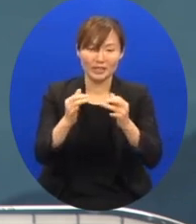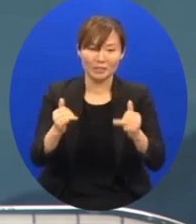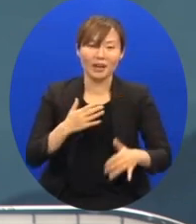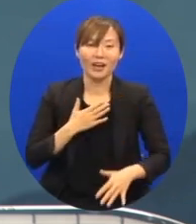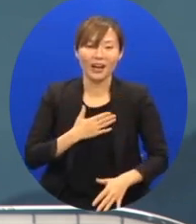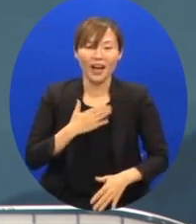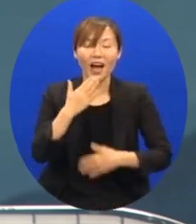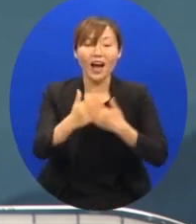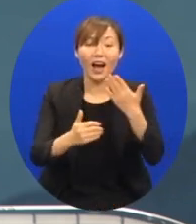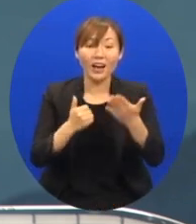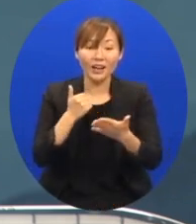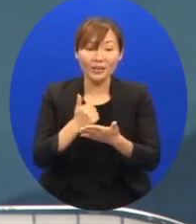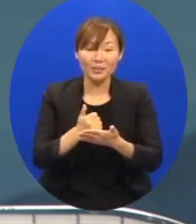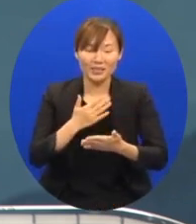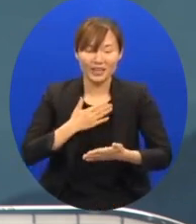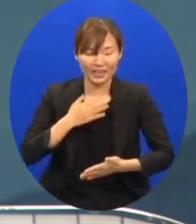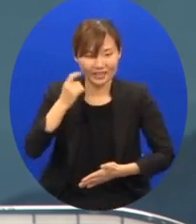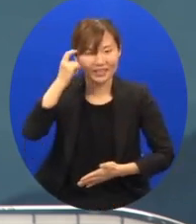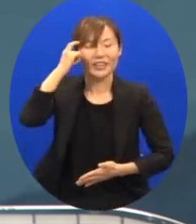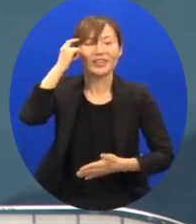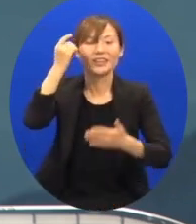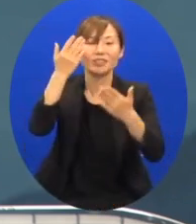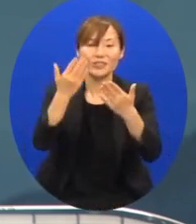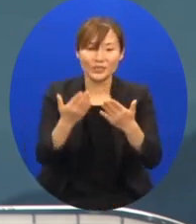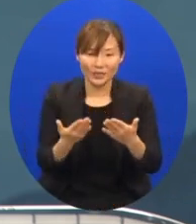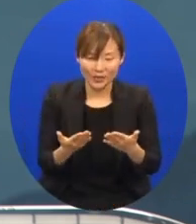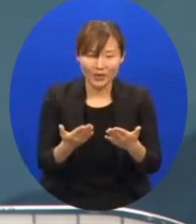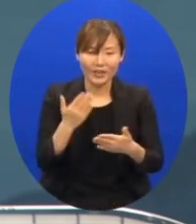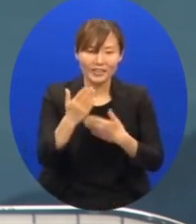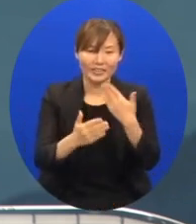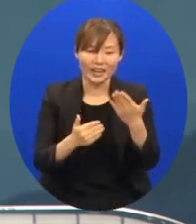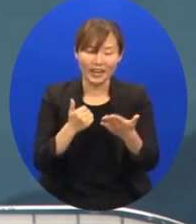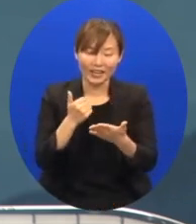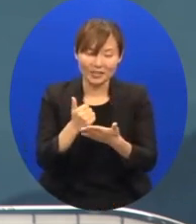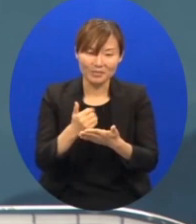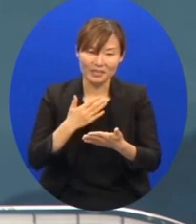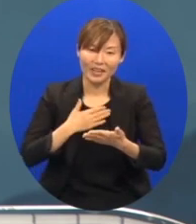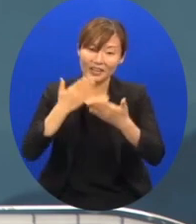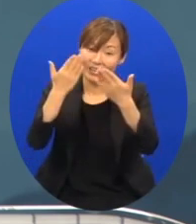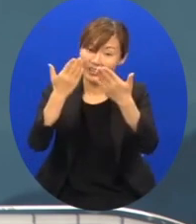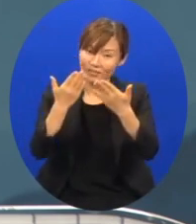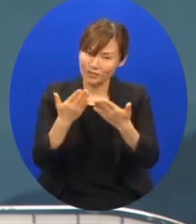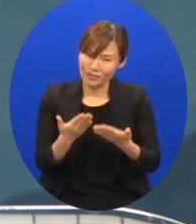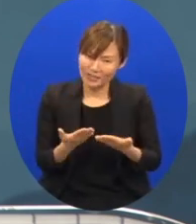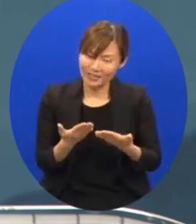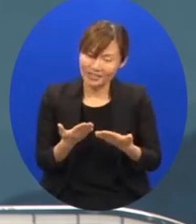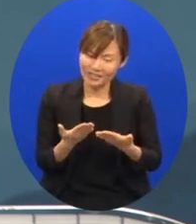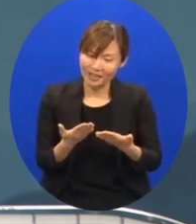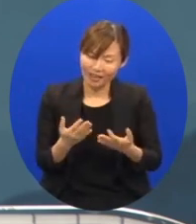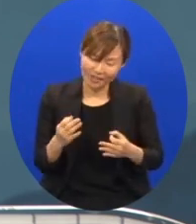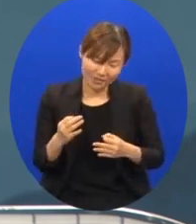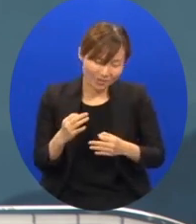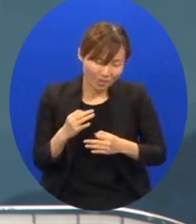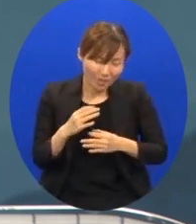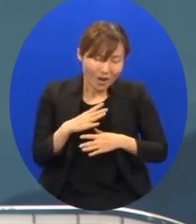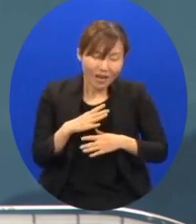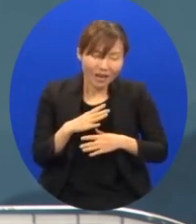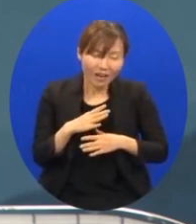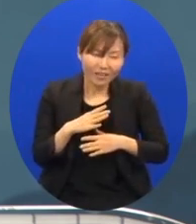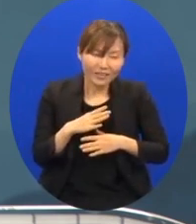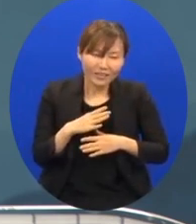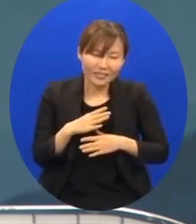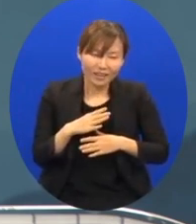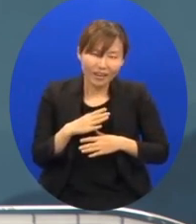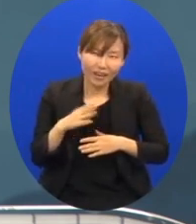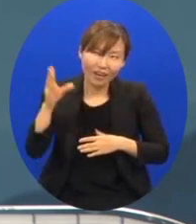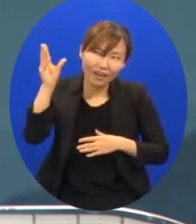하나님께서 나에게 깨닫게 하시고 하나님의 나에게 주시는 너무나 놀라운 메세지들을 받아 적는 기쁨을 아마